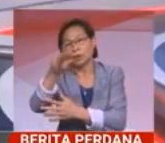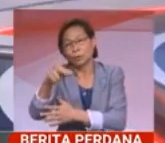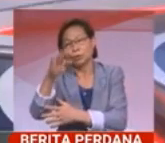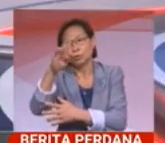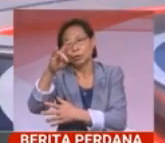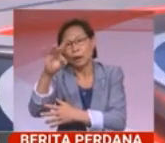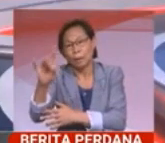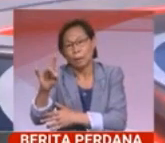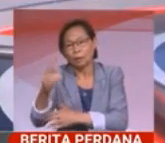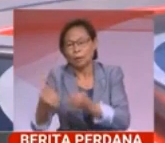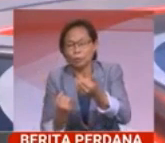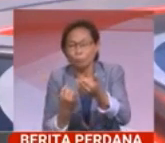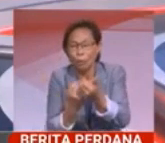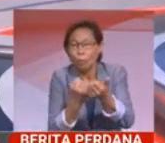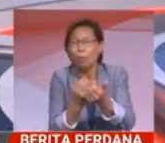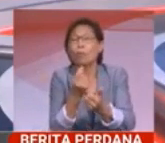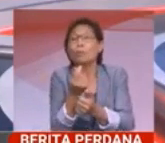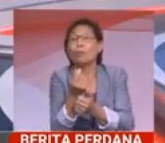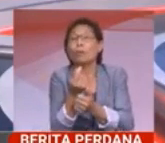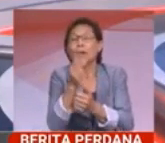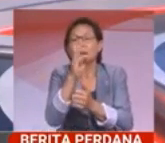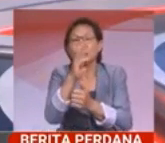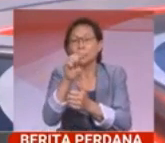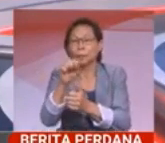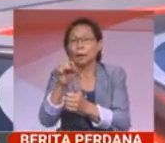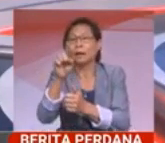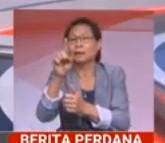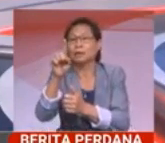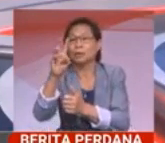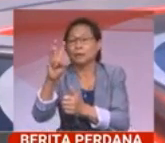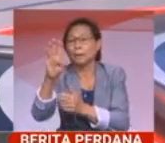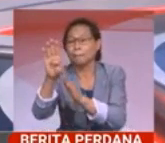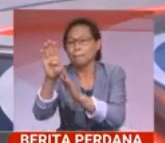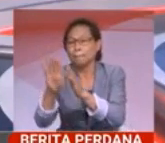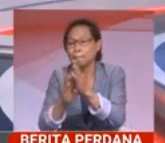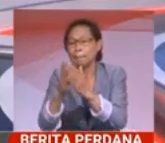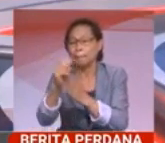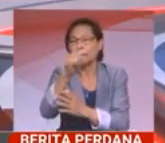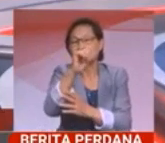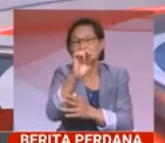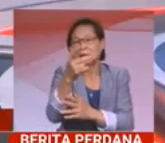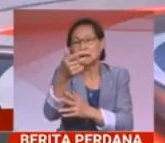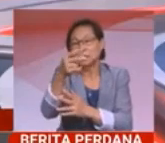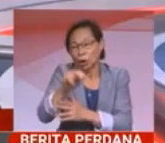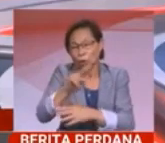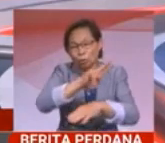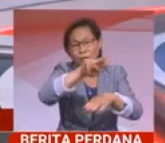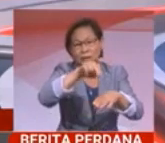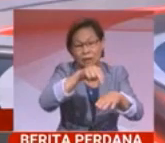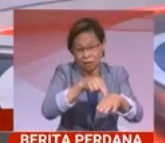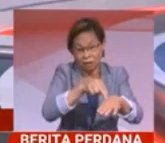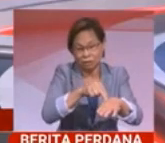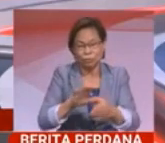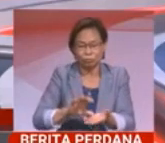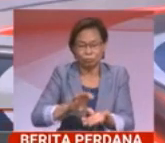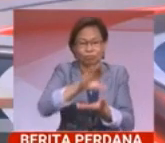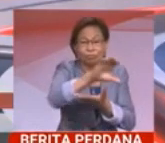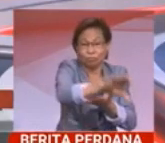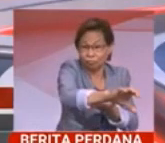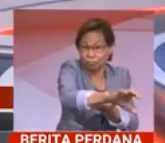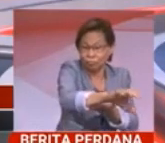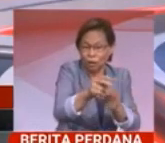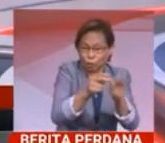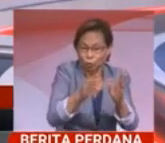623333 ya on bernilai number puluhan 10 blue ringed oleh teguh nasional telah disalurkan kepada usaha